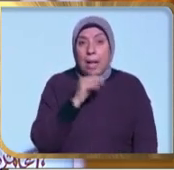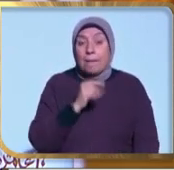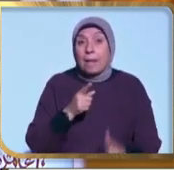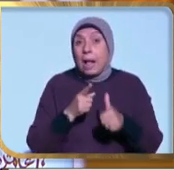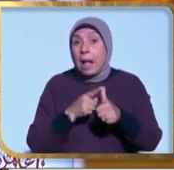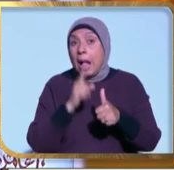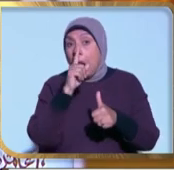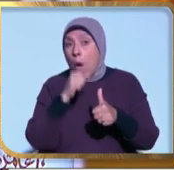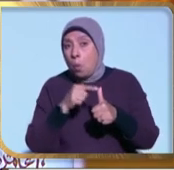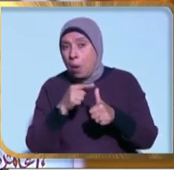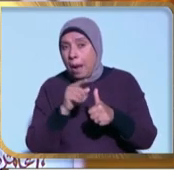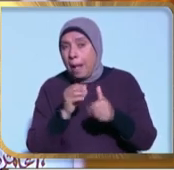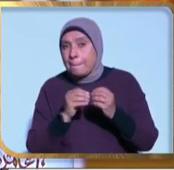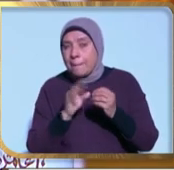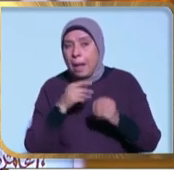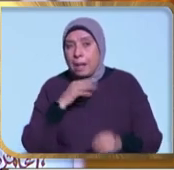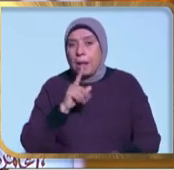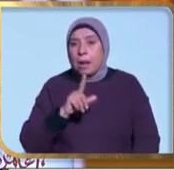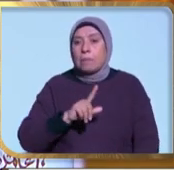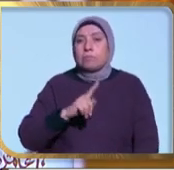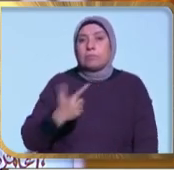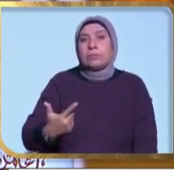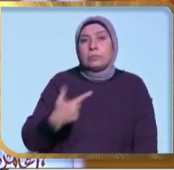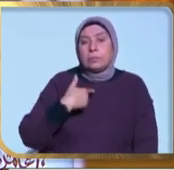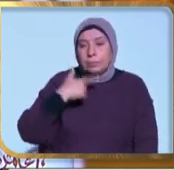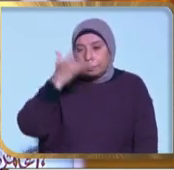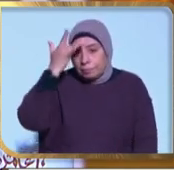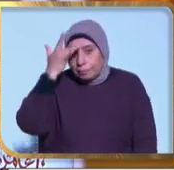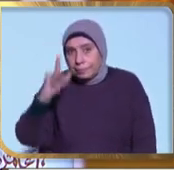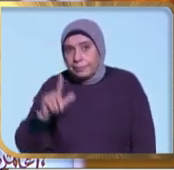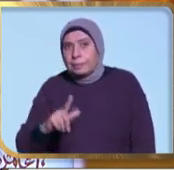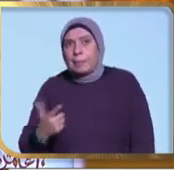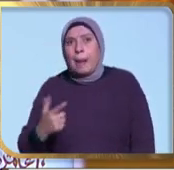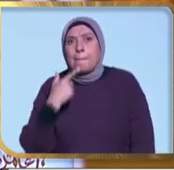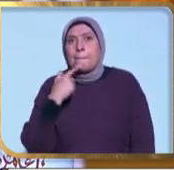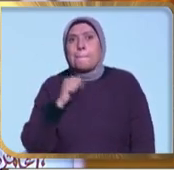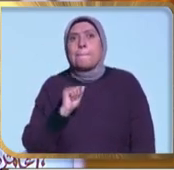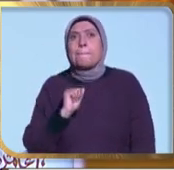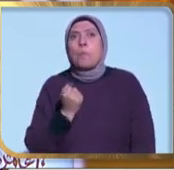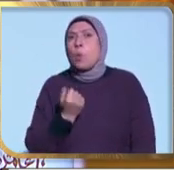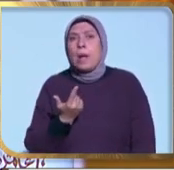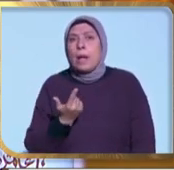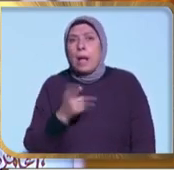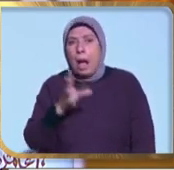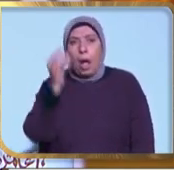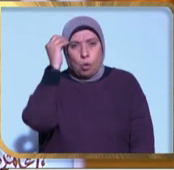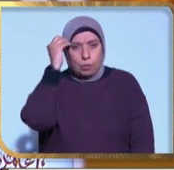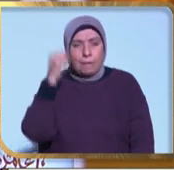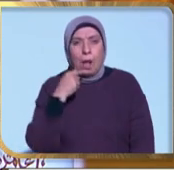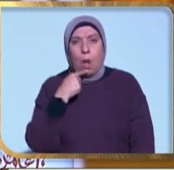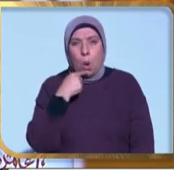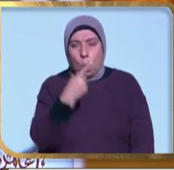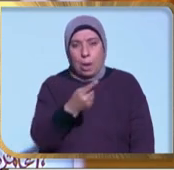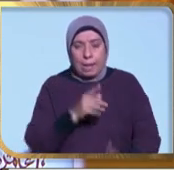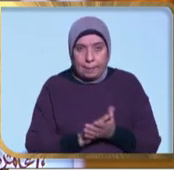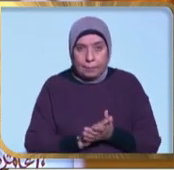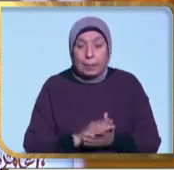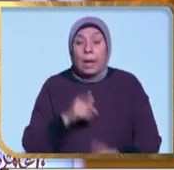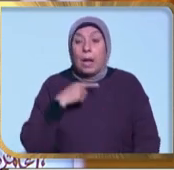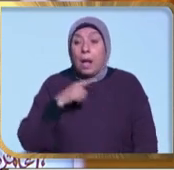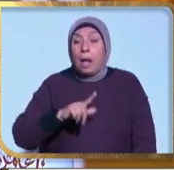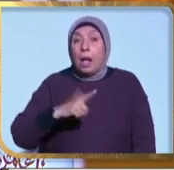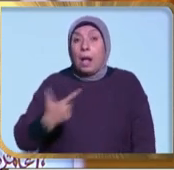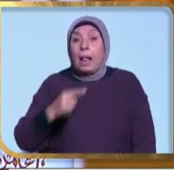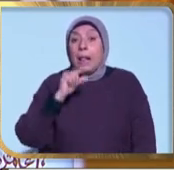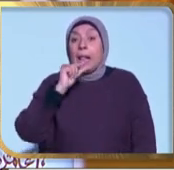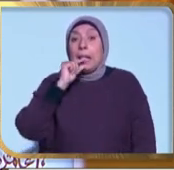وهو معنى الموالاه في الايه الموالاه الممنوعه دي هنا ايه اللي هي الموالاه في الدين الموالاه في